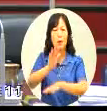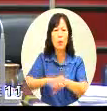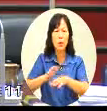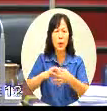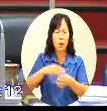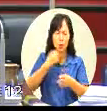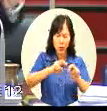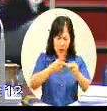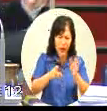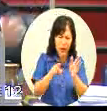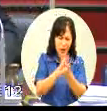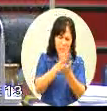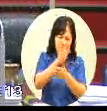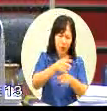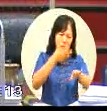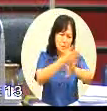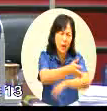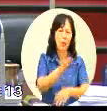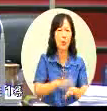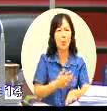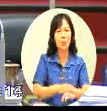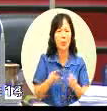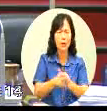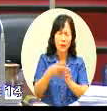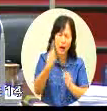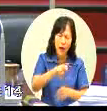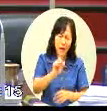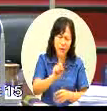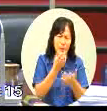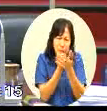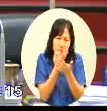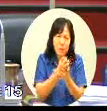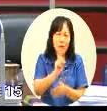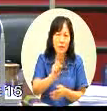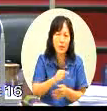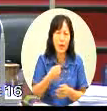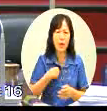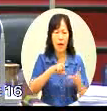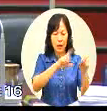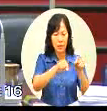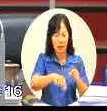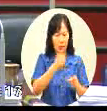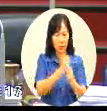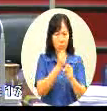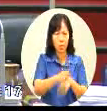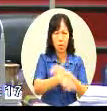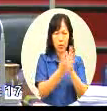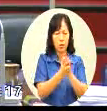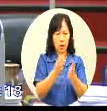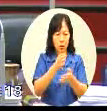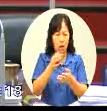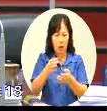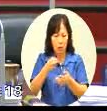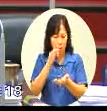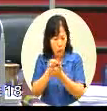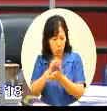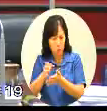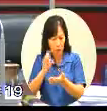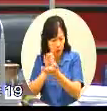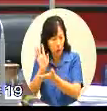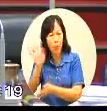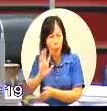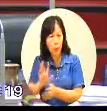债破表的问题吗？你还谈什么开源节流？我告诉你，如果照我的做法，税出完全都不用删也没关系，你只要去